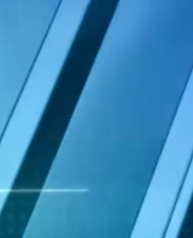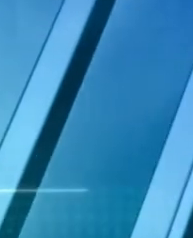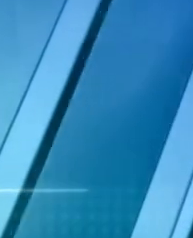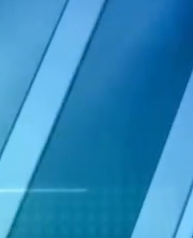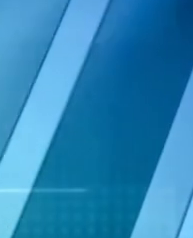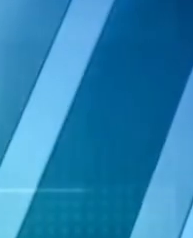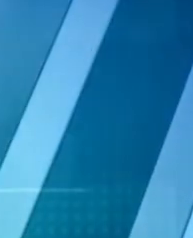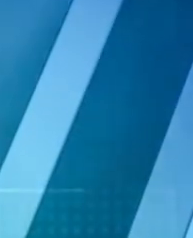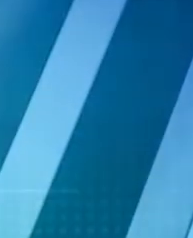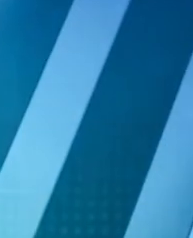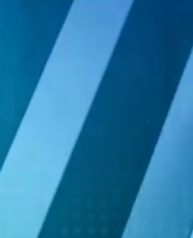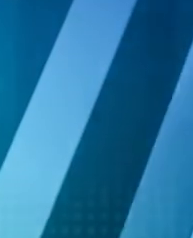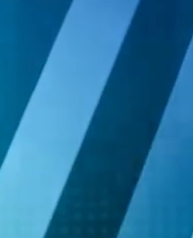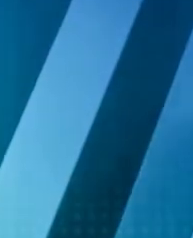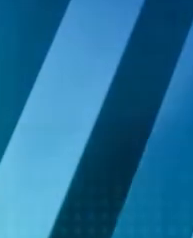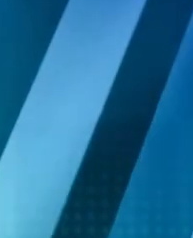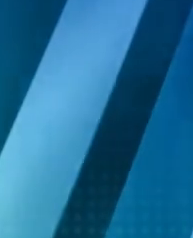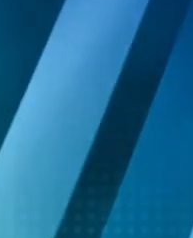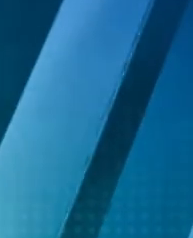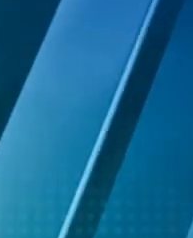МУЗЫКАЛЬНАЯ ЗАСТАВКА